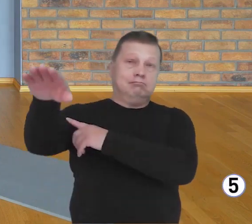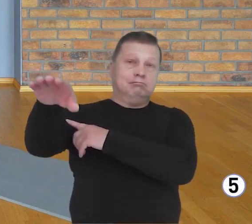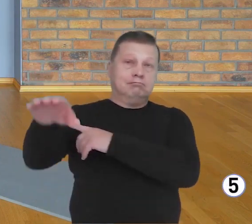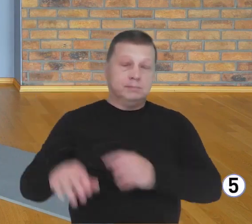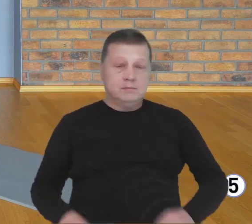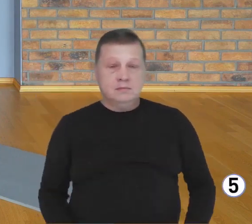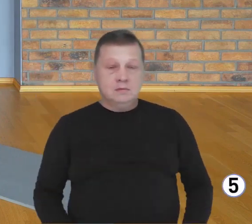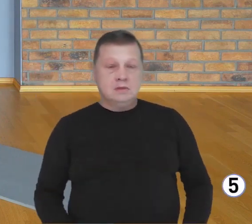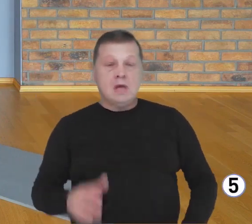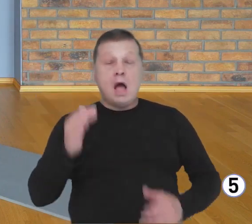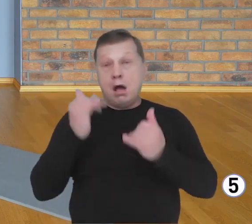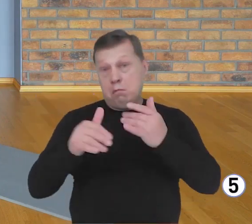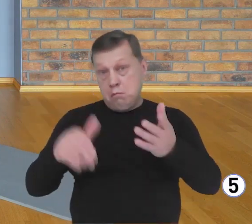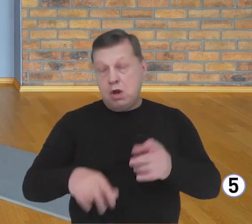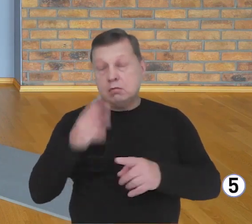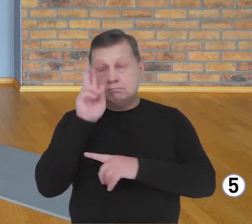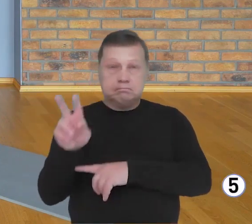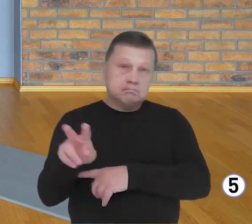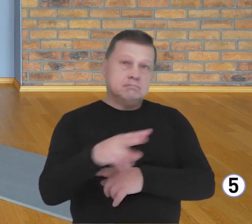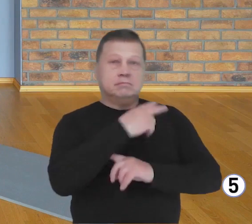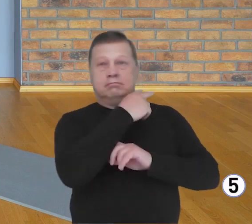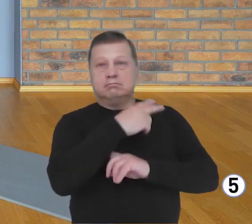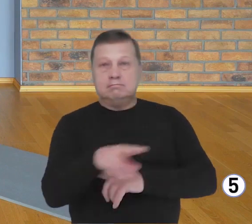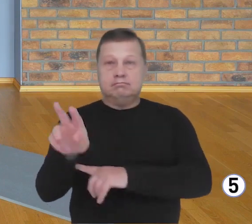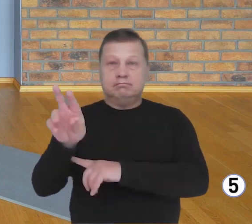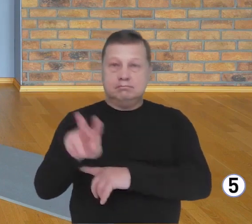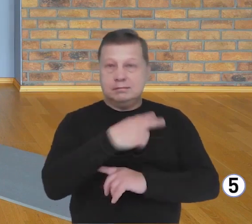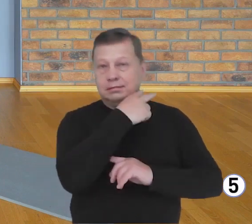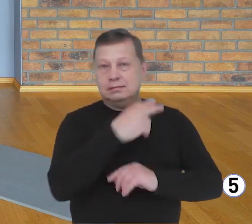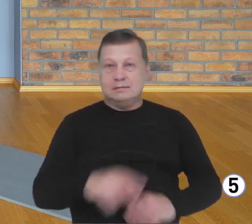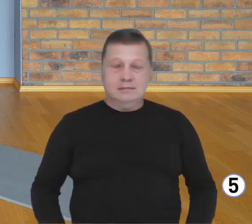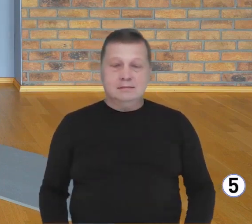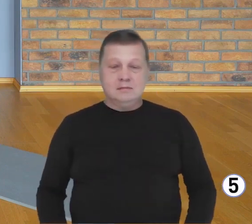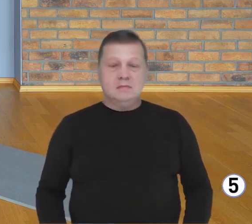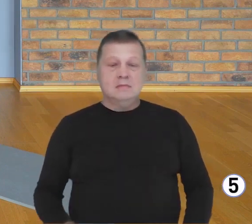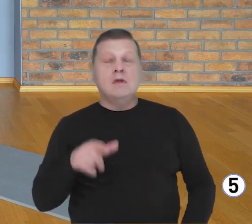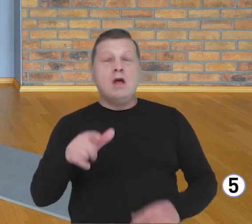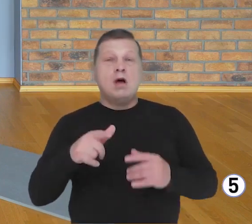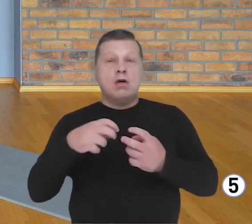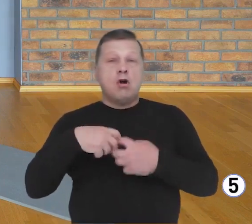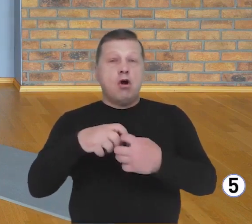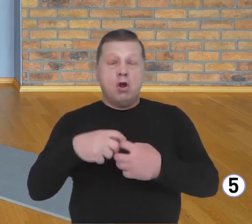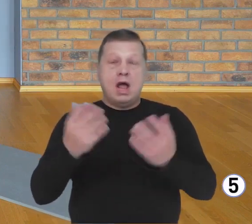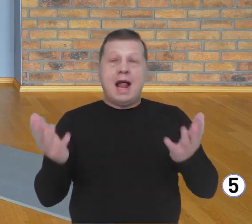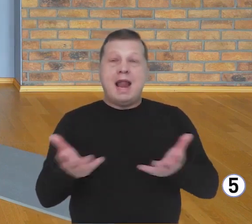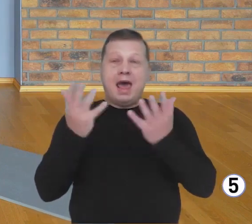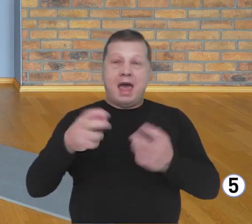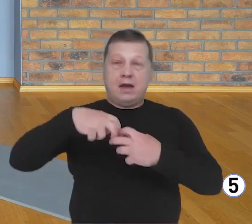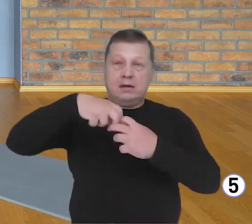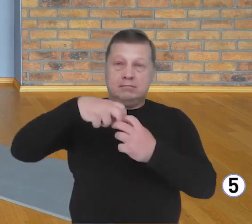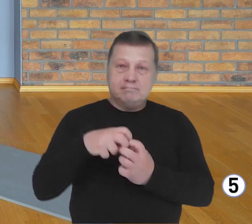Jeżeli możesz, popatrz się za ręką do tyłu. Nogi lekko cały czas ugięte w